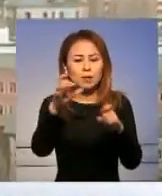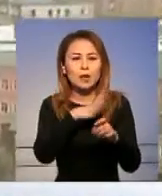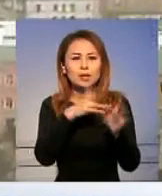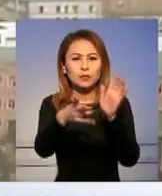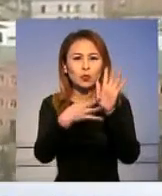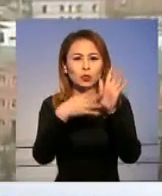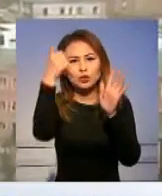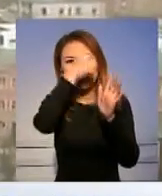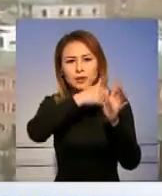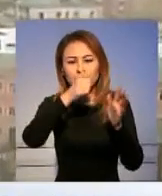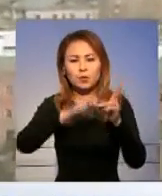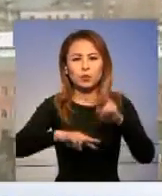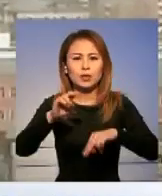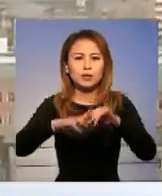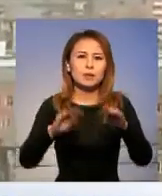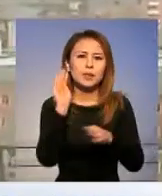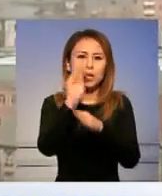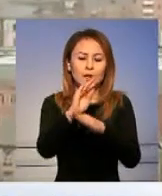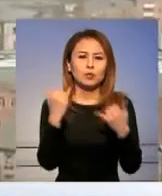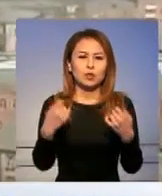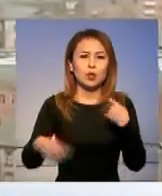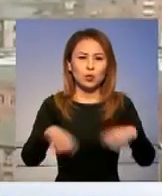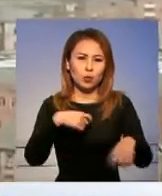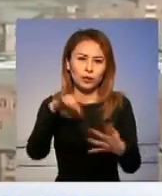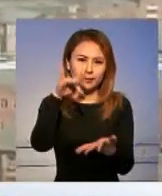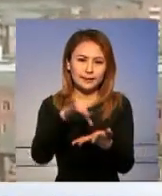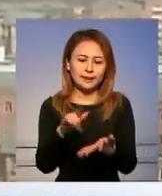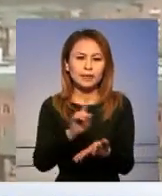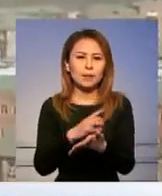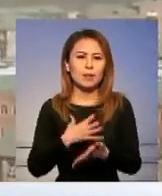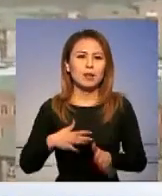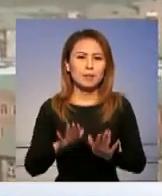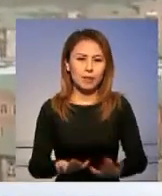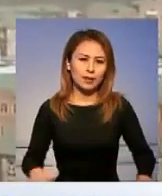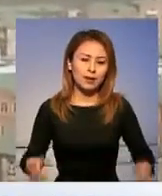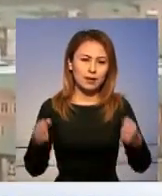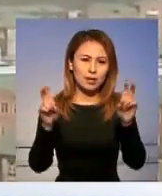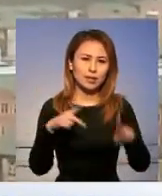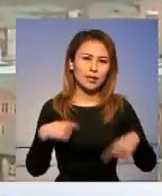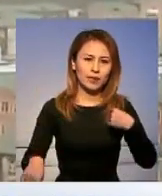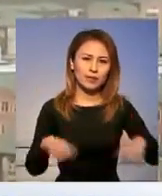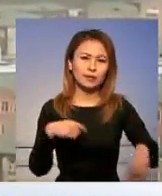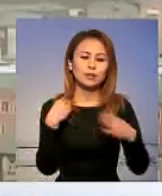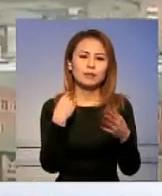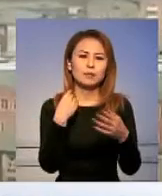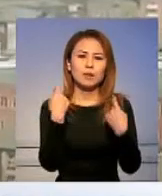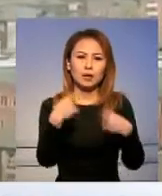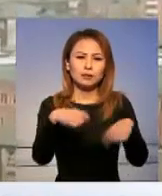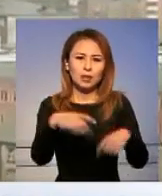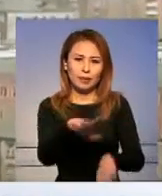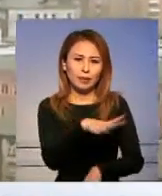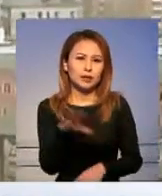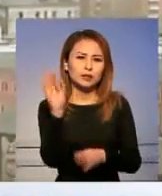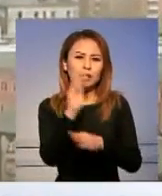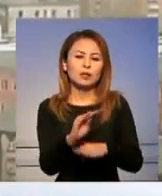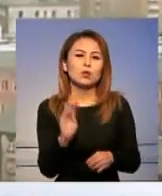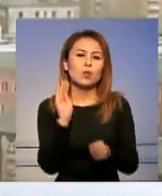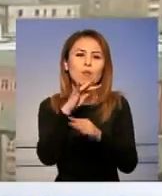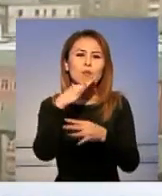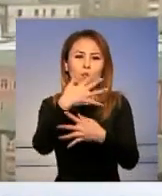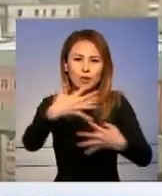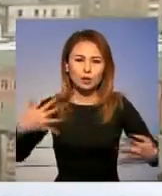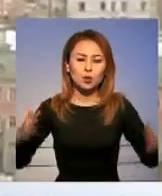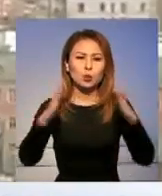қарағанда 2009 жылы салынып, қолданысқа берілген бұл сауда орталығында негізінен балаларға арналған тауарлар сатылып келген. Сонымен қатар